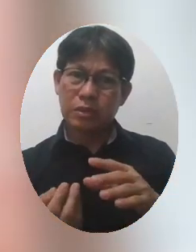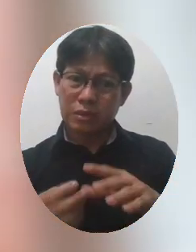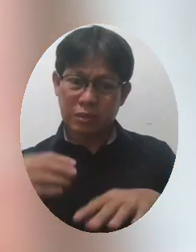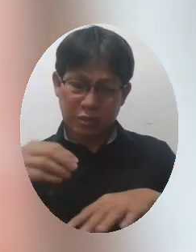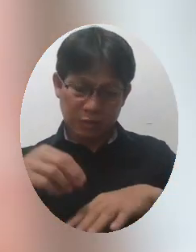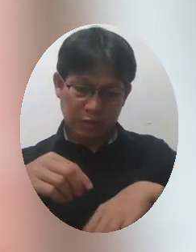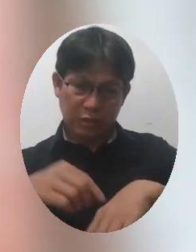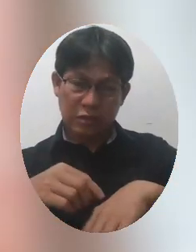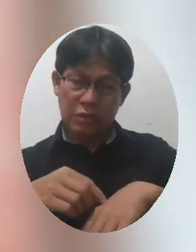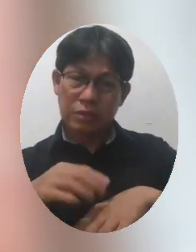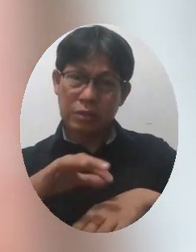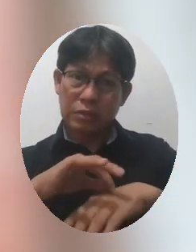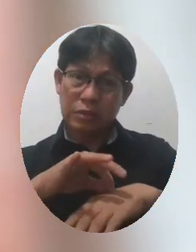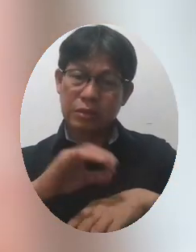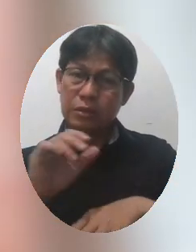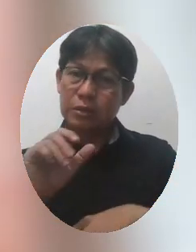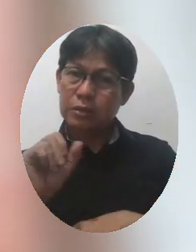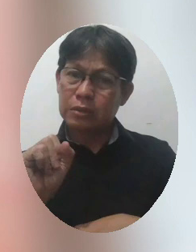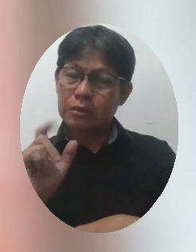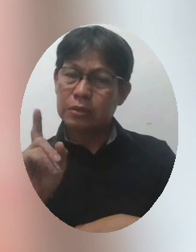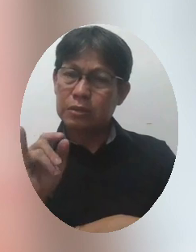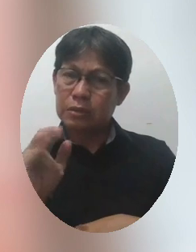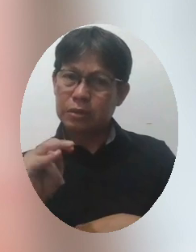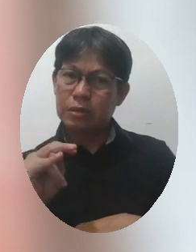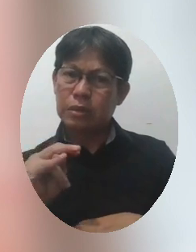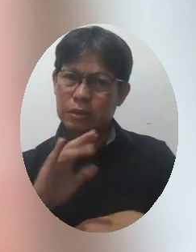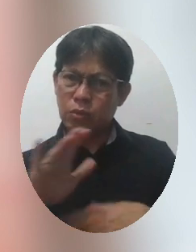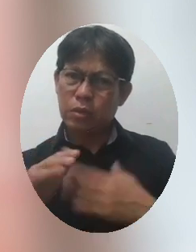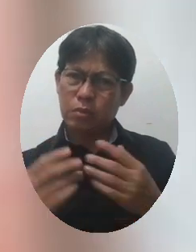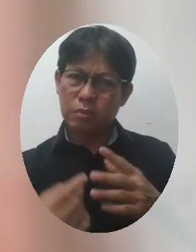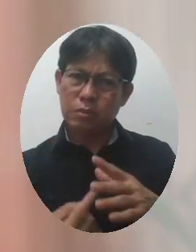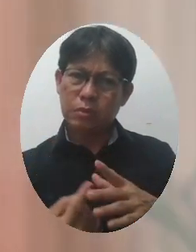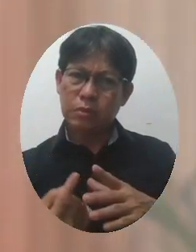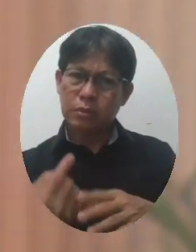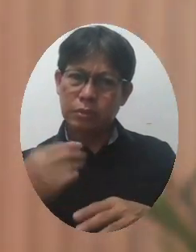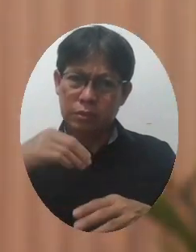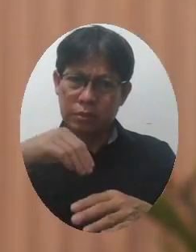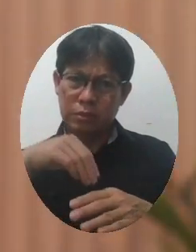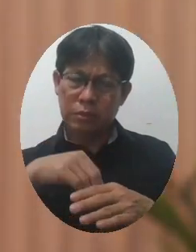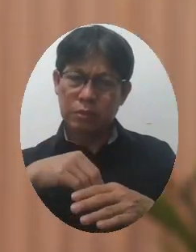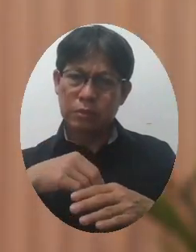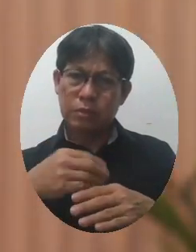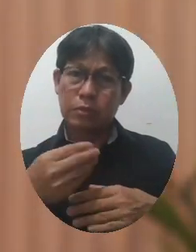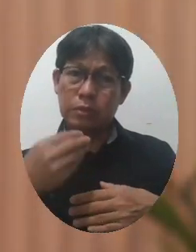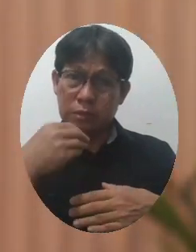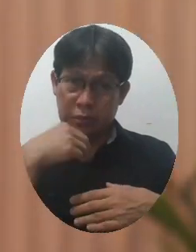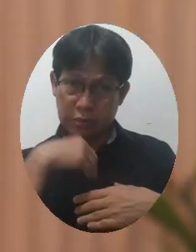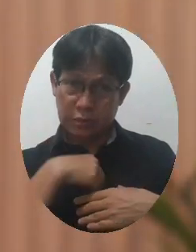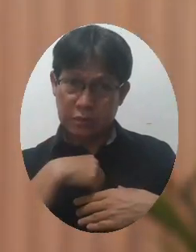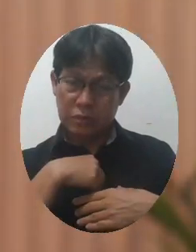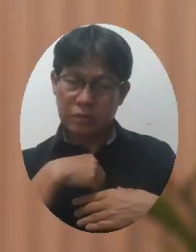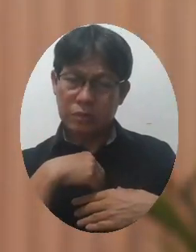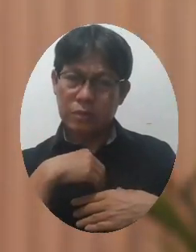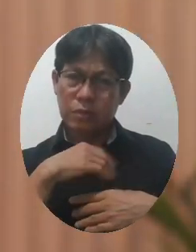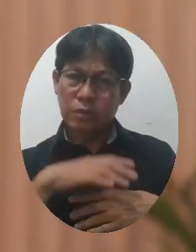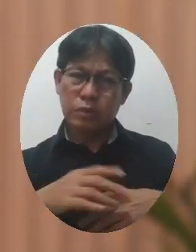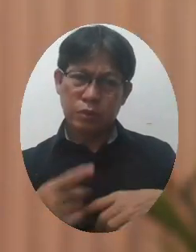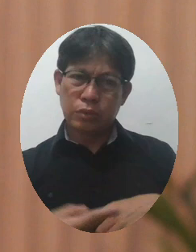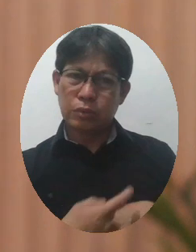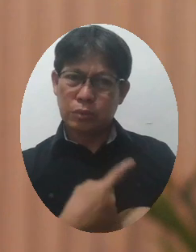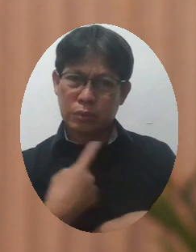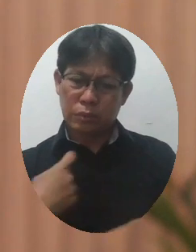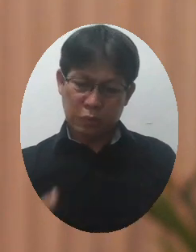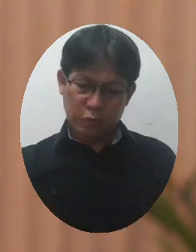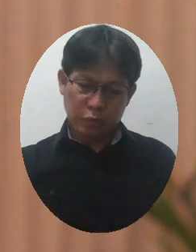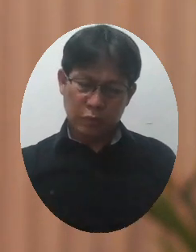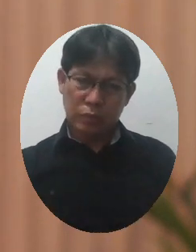schistosome sa paa, sa hita, no? Sa binte. Tapos kapag ito ay nakapasok na sa ating katawan, depende